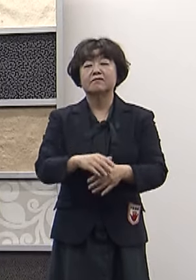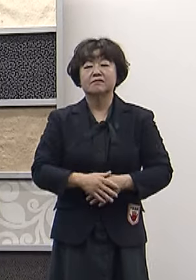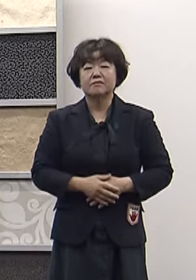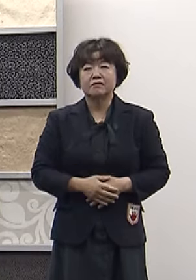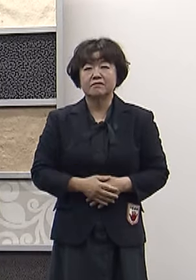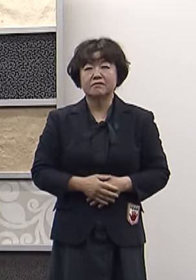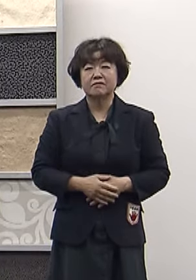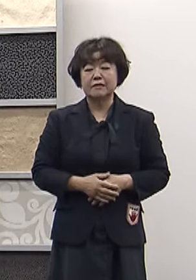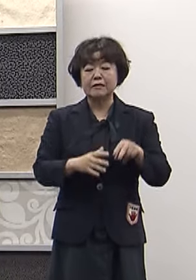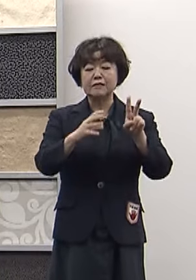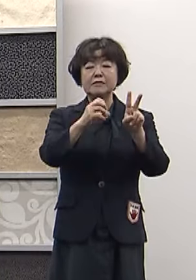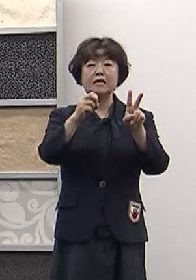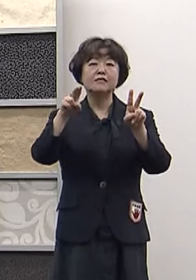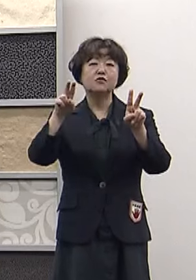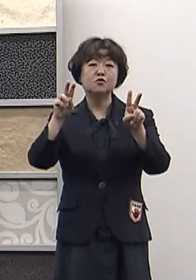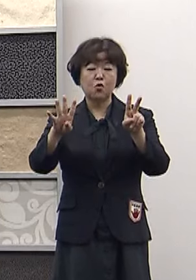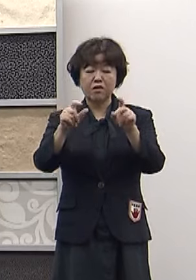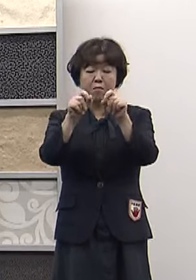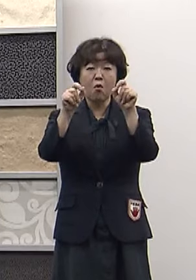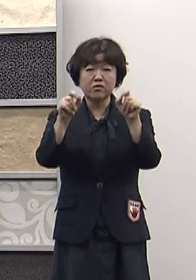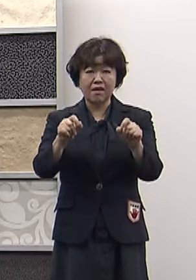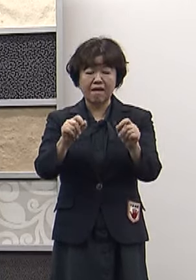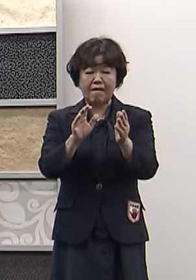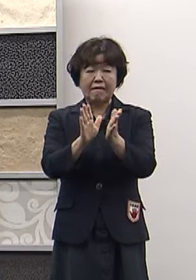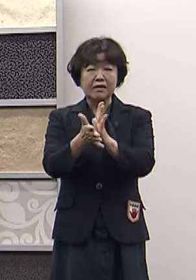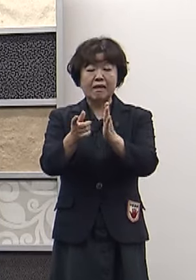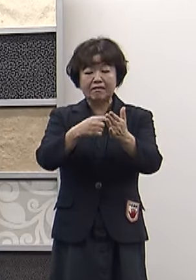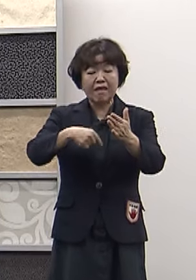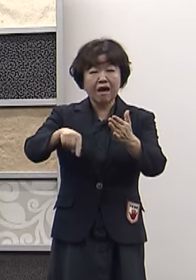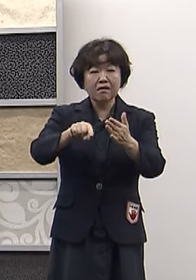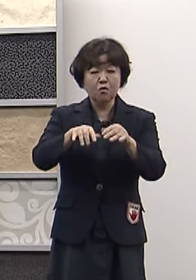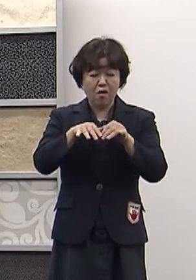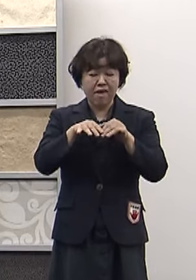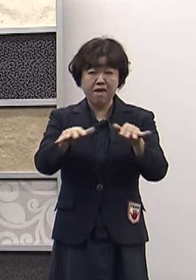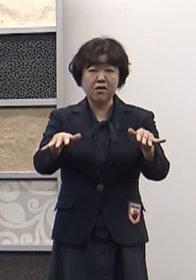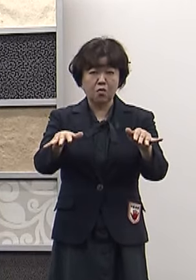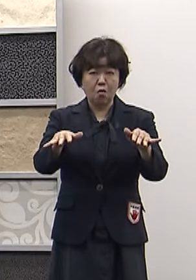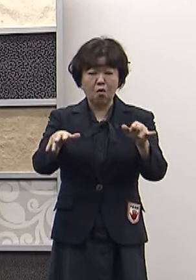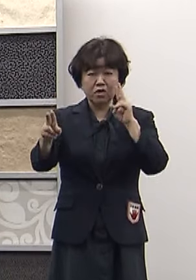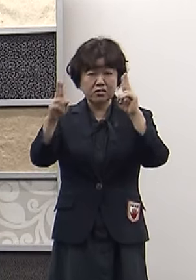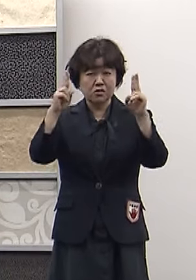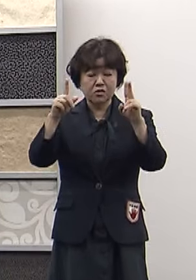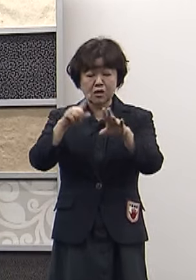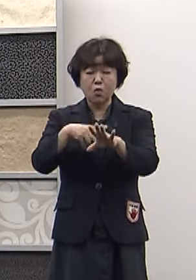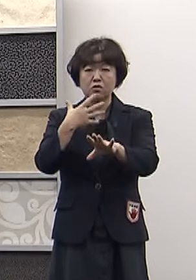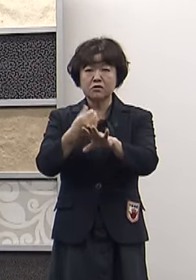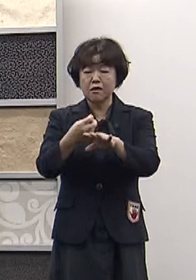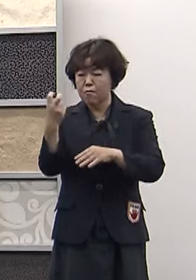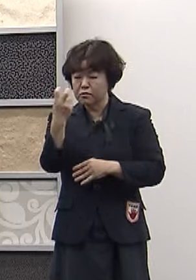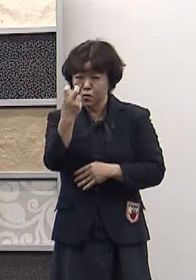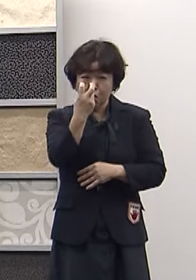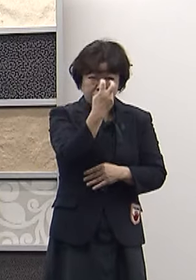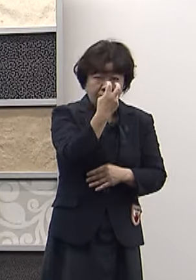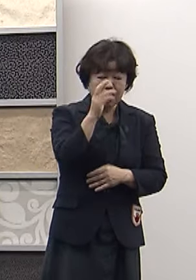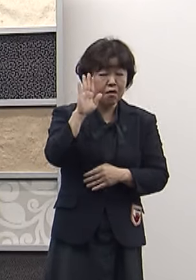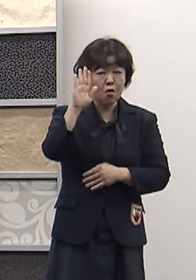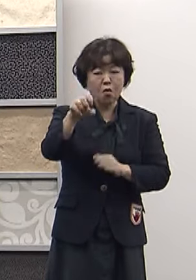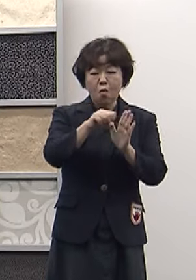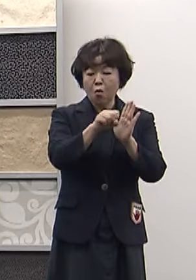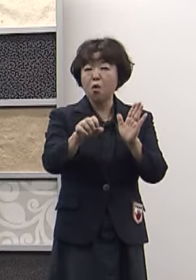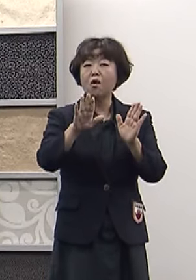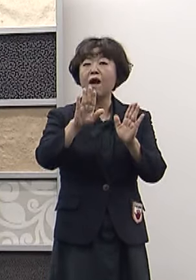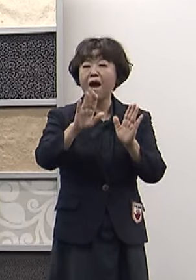さらに、2024年問題の県内への影響や、本県物流事業者の特性などを調査し、今後の効果的な